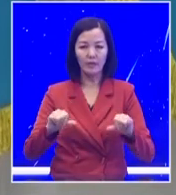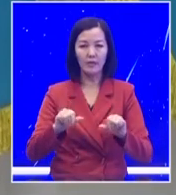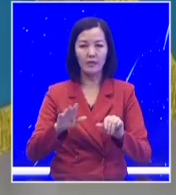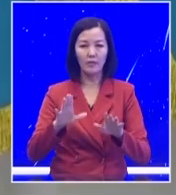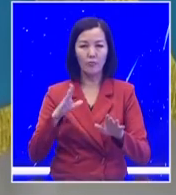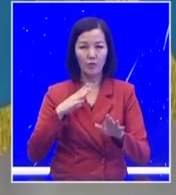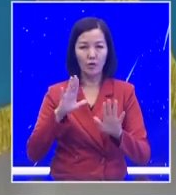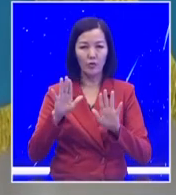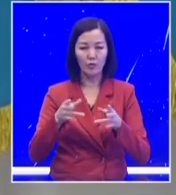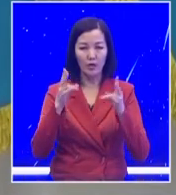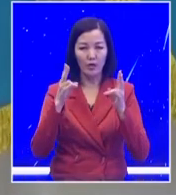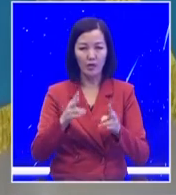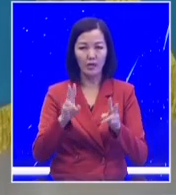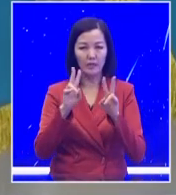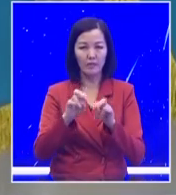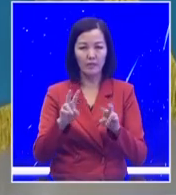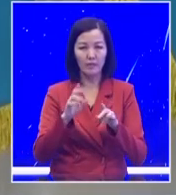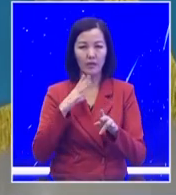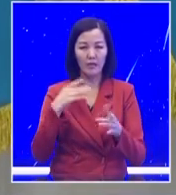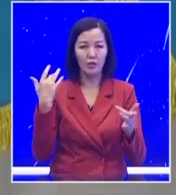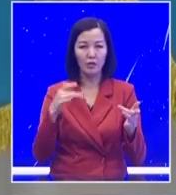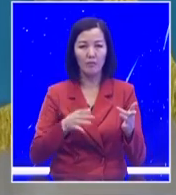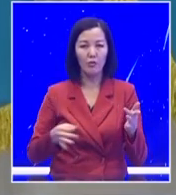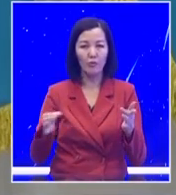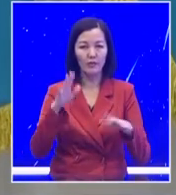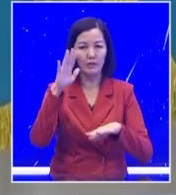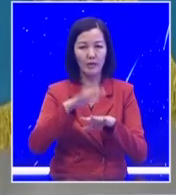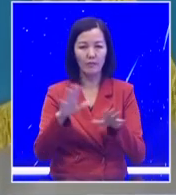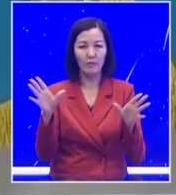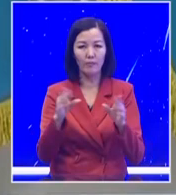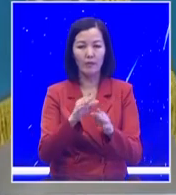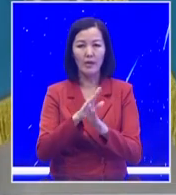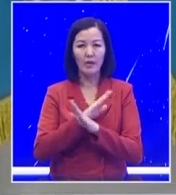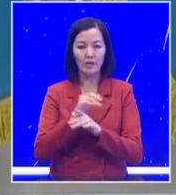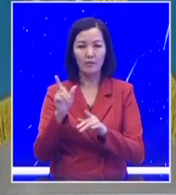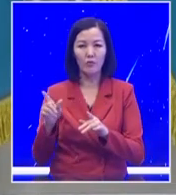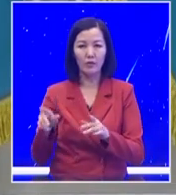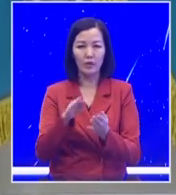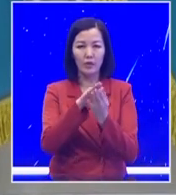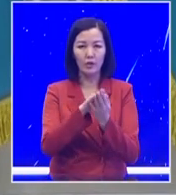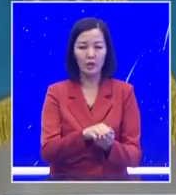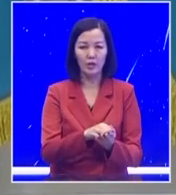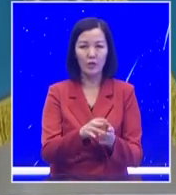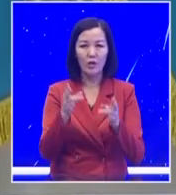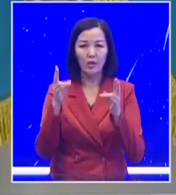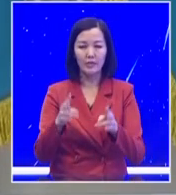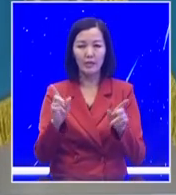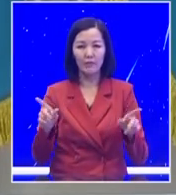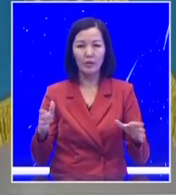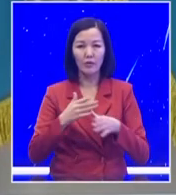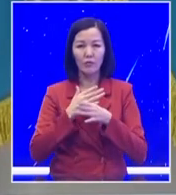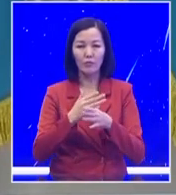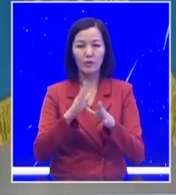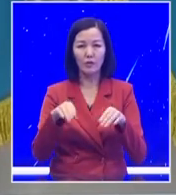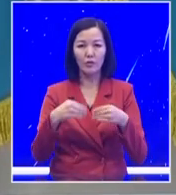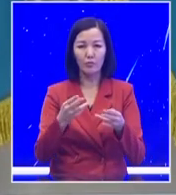себебін анықтайды. Жамбыл облысы әкімімен бірлесіп, қаза болғандарды жерлеу, зардап шеккендерге көмектесу